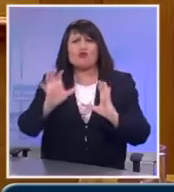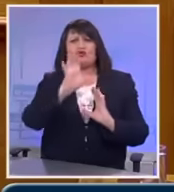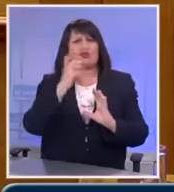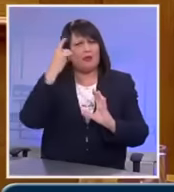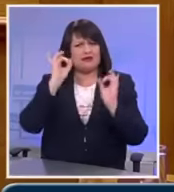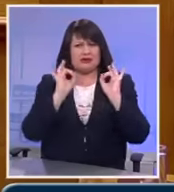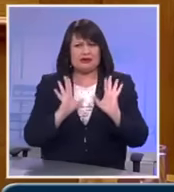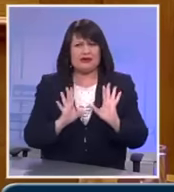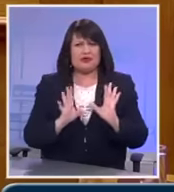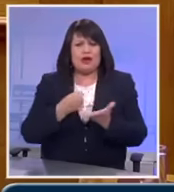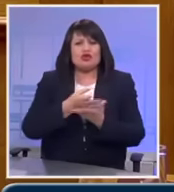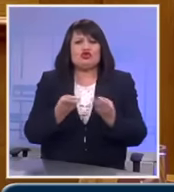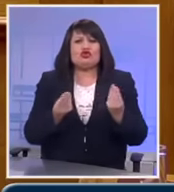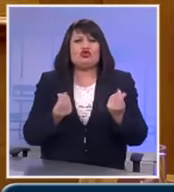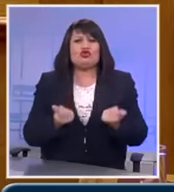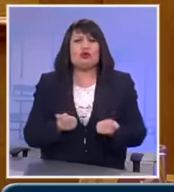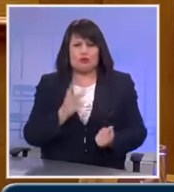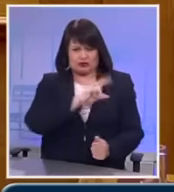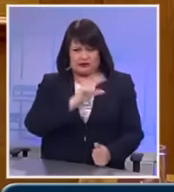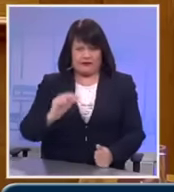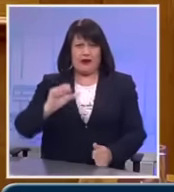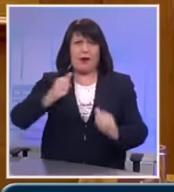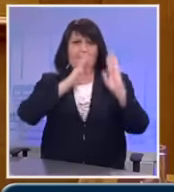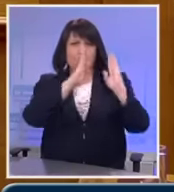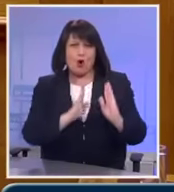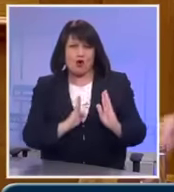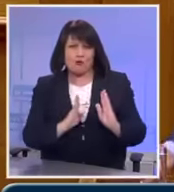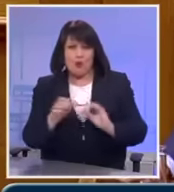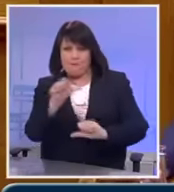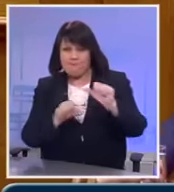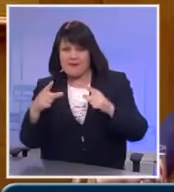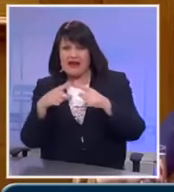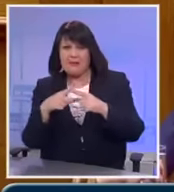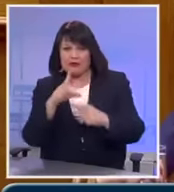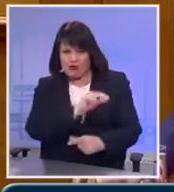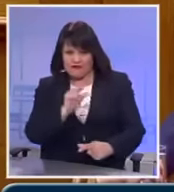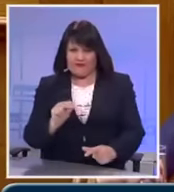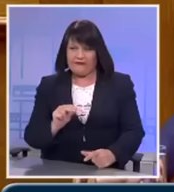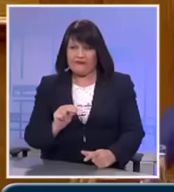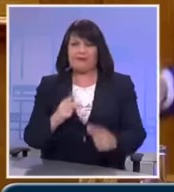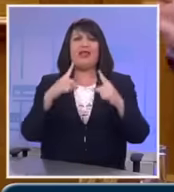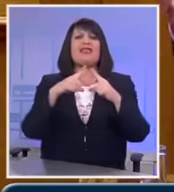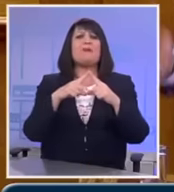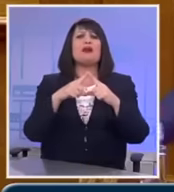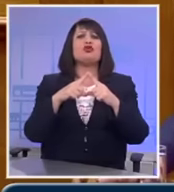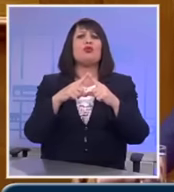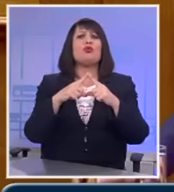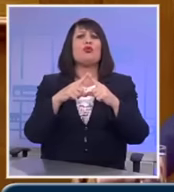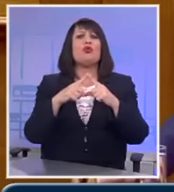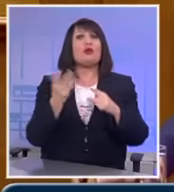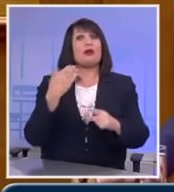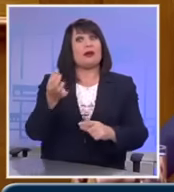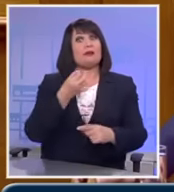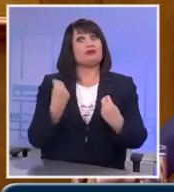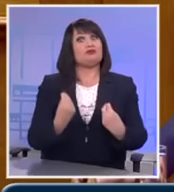εκπαιδευτική μεθοδολογία να υπάρχει ταύτιση του πρότυπου με το πειραματικό κάτι το οποίο έκανε η κυρία διαμαντοπούλου την οποία αν εξήραν πριν